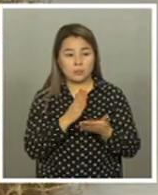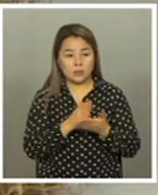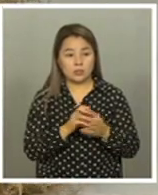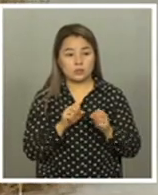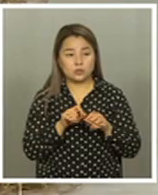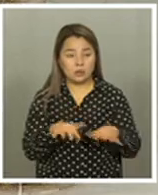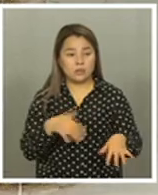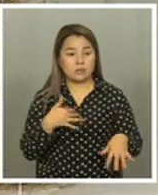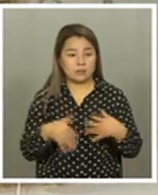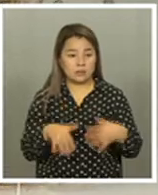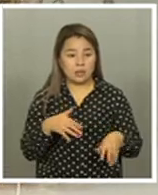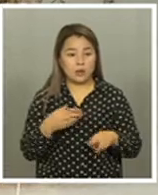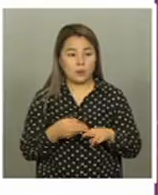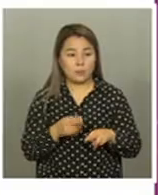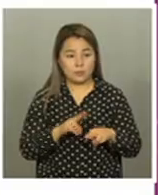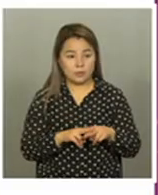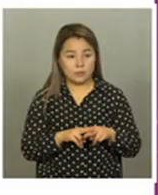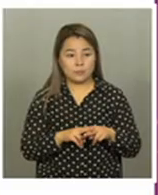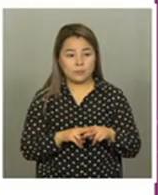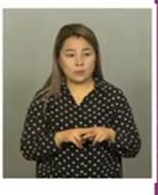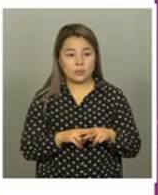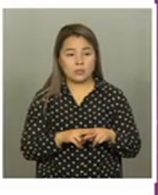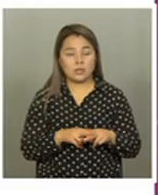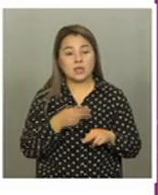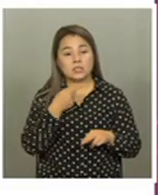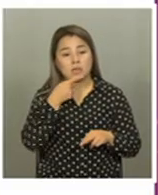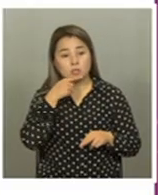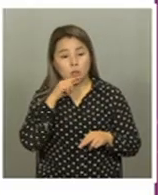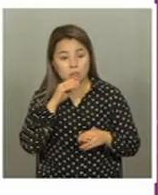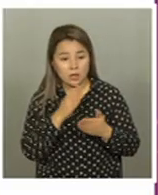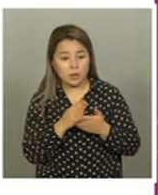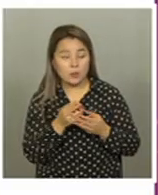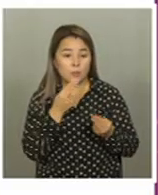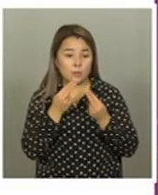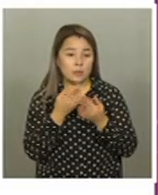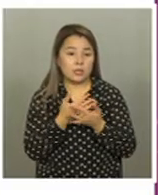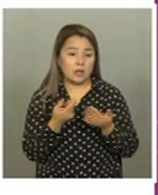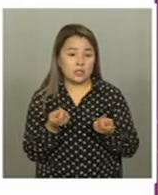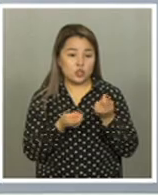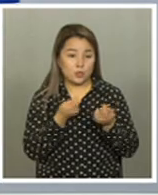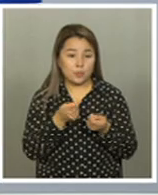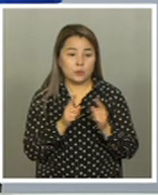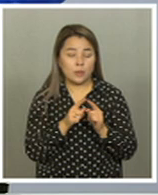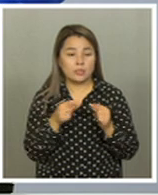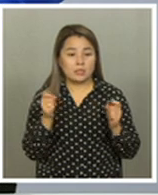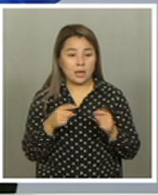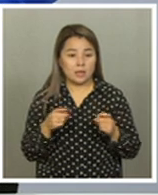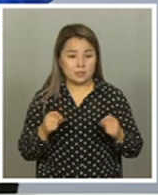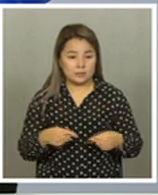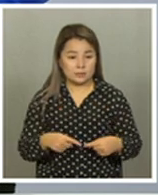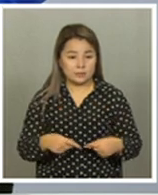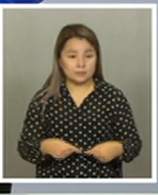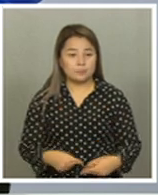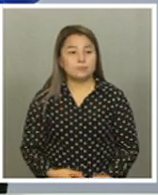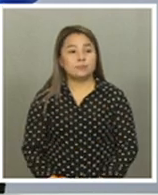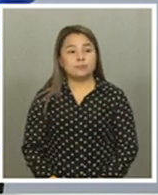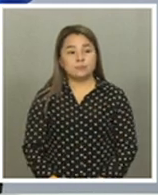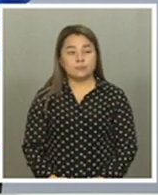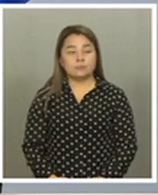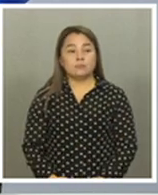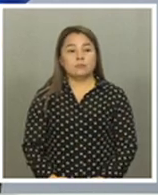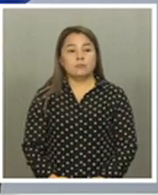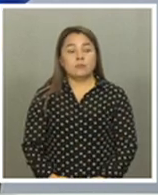тамырлар ол жүгеріге, жалпы астық тұқымдастарына да тән. Ал балалар,